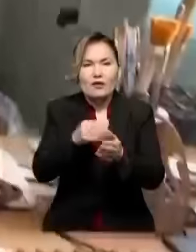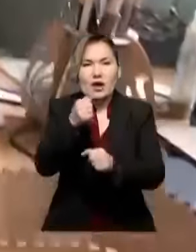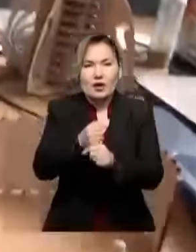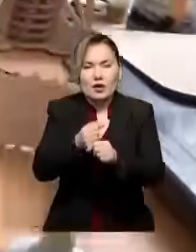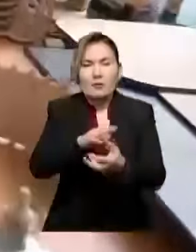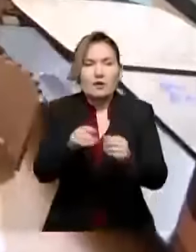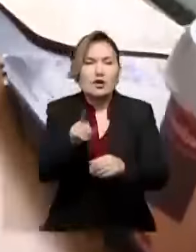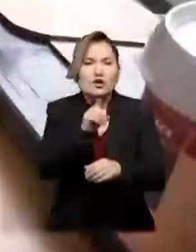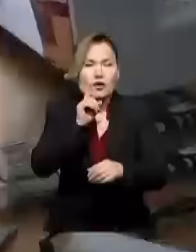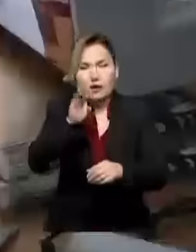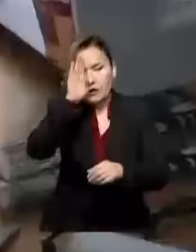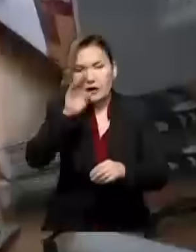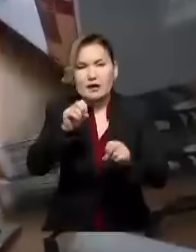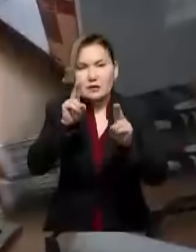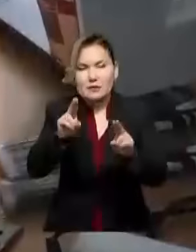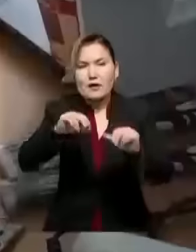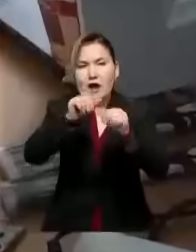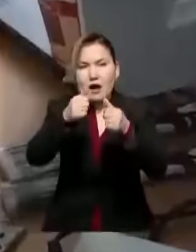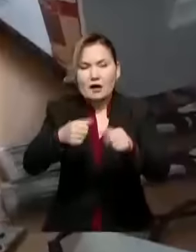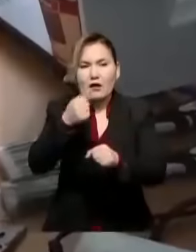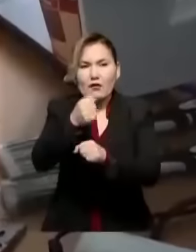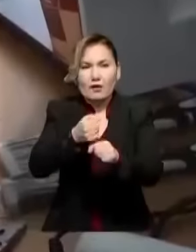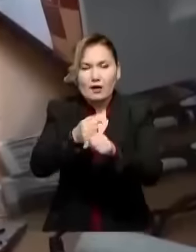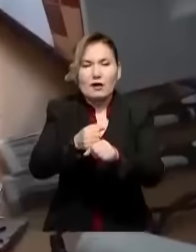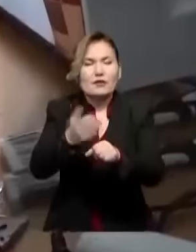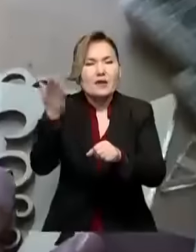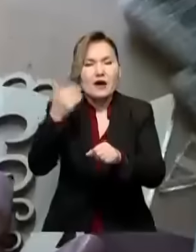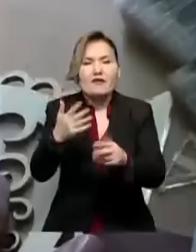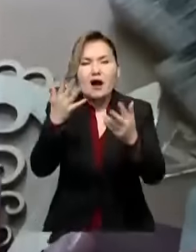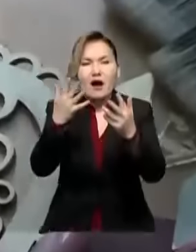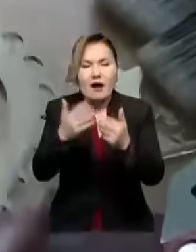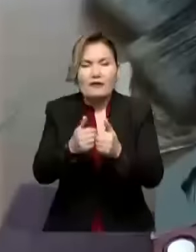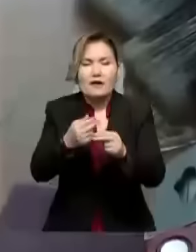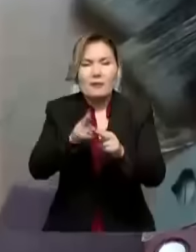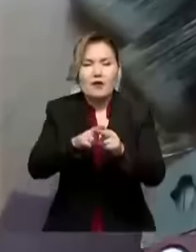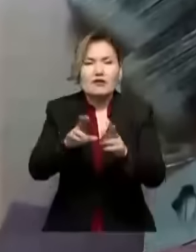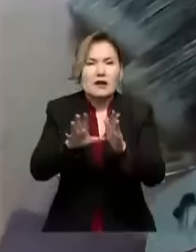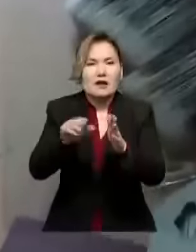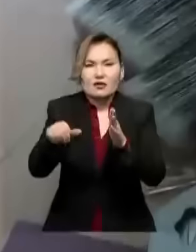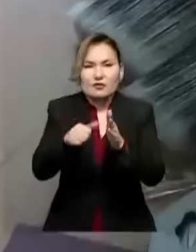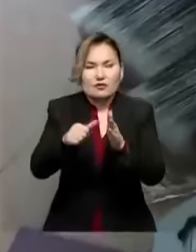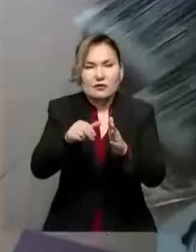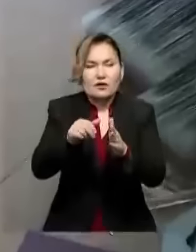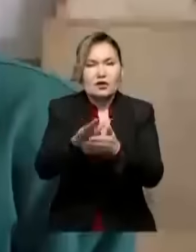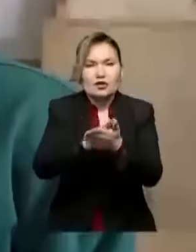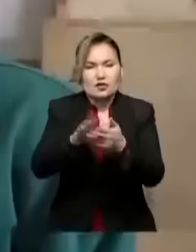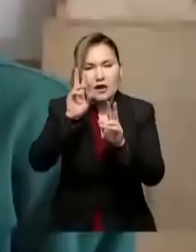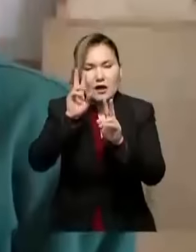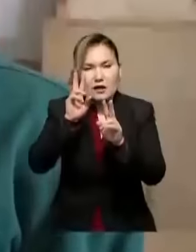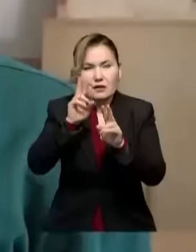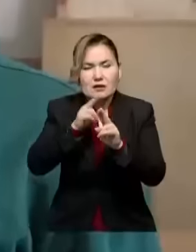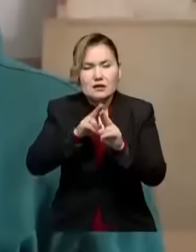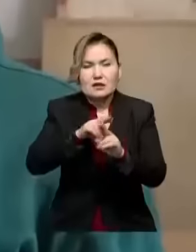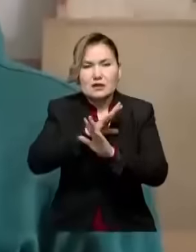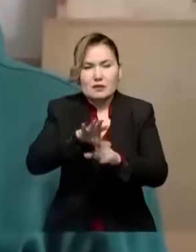баштаган жасөспүрүмүн арнайы курал да, станок да жок болотун. Бирнеше ай агач буйумду колдон кашап, оюп чыгарды. Кол менен жумуш